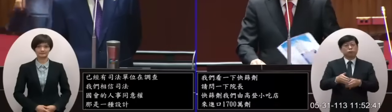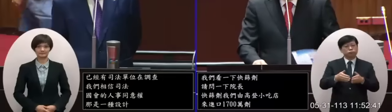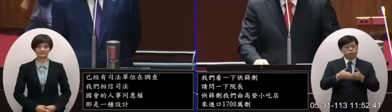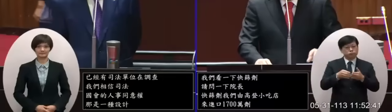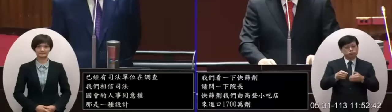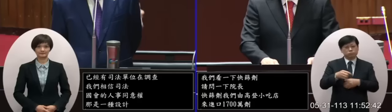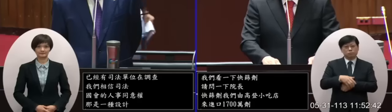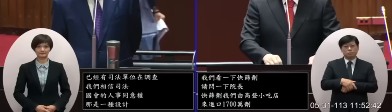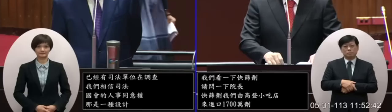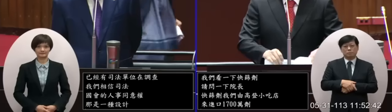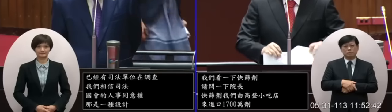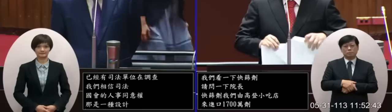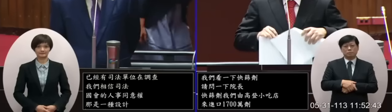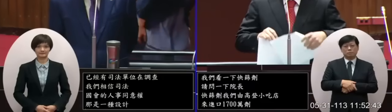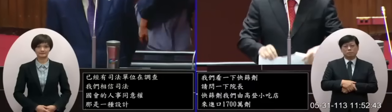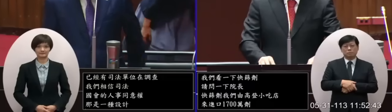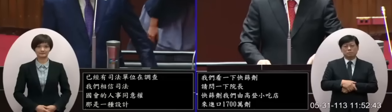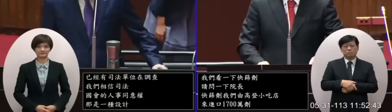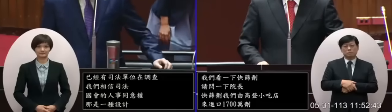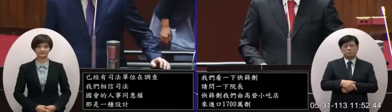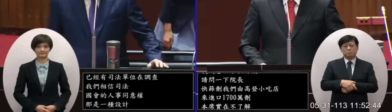要